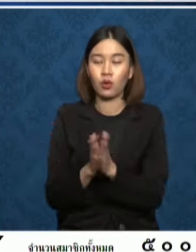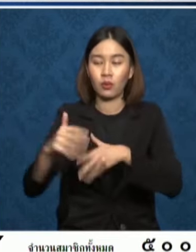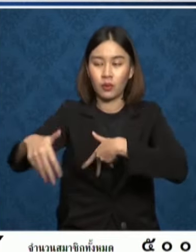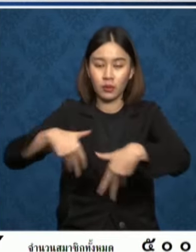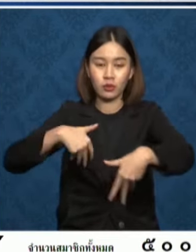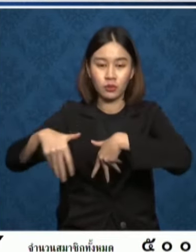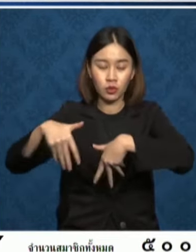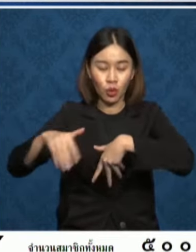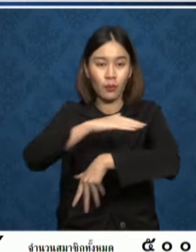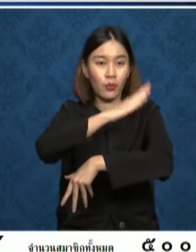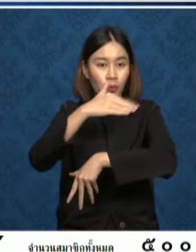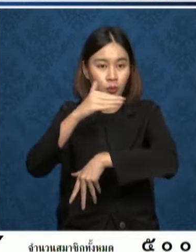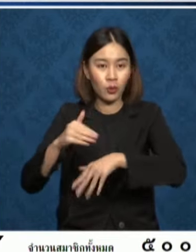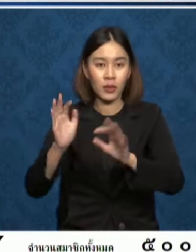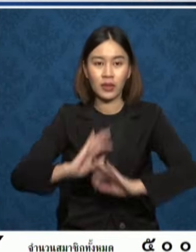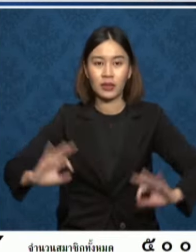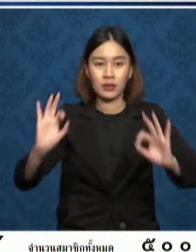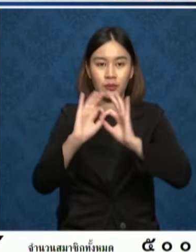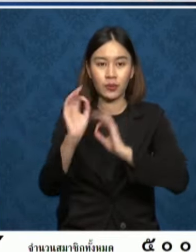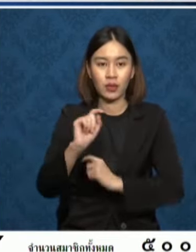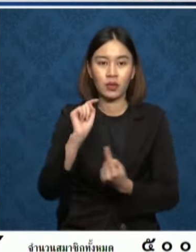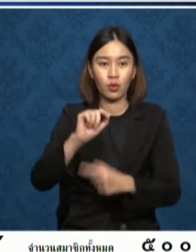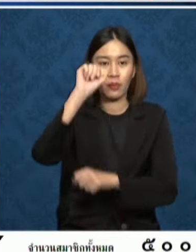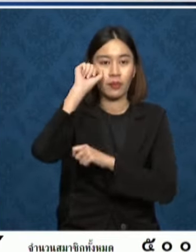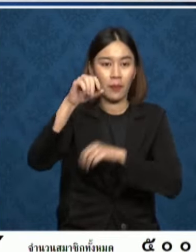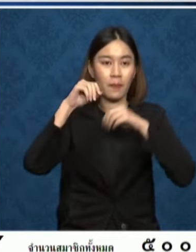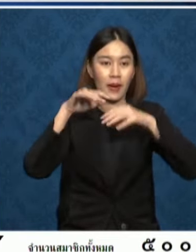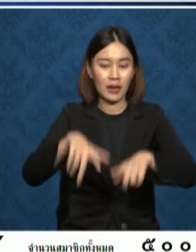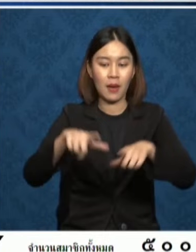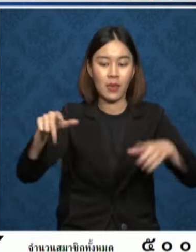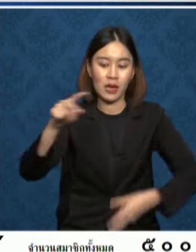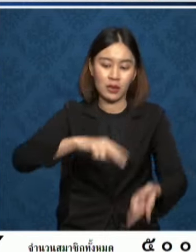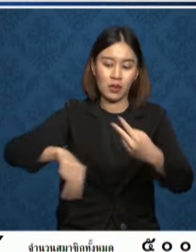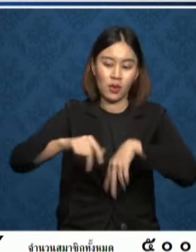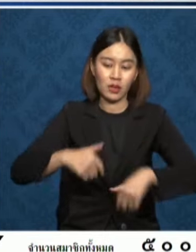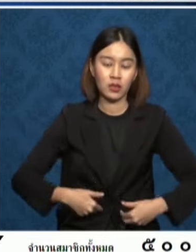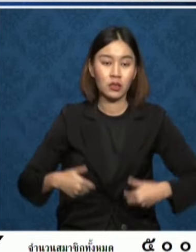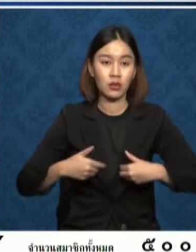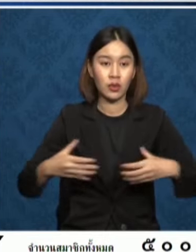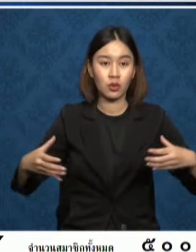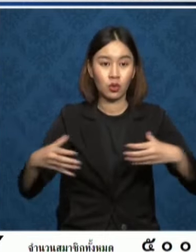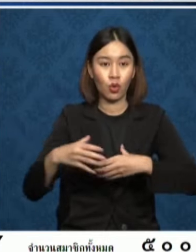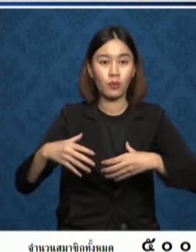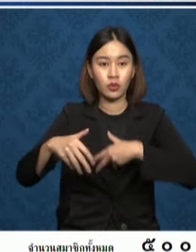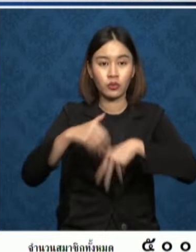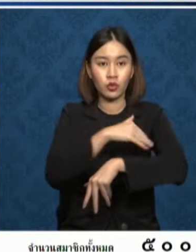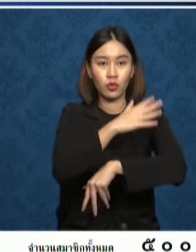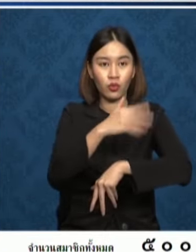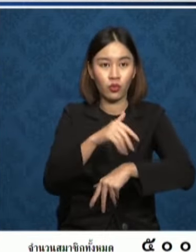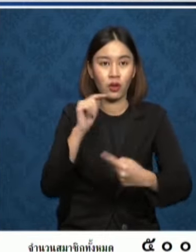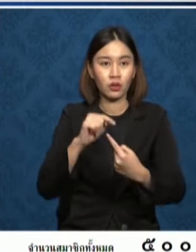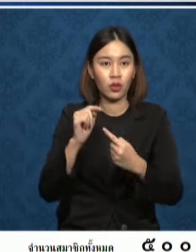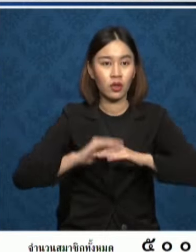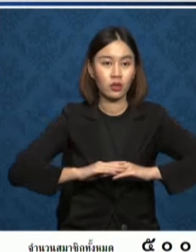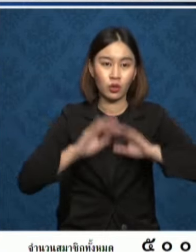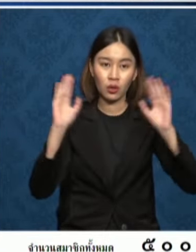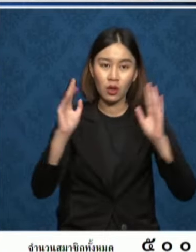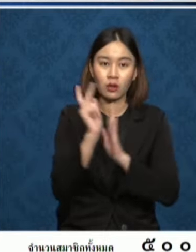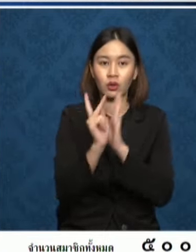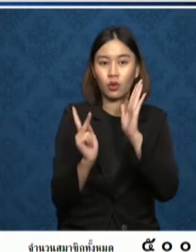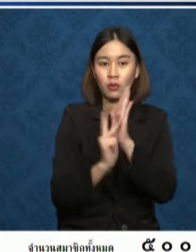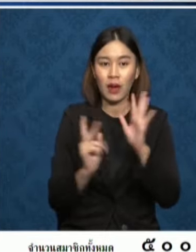ชาติพันธ์แน่นอนว่าการประกาศเขตคุ้มครองวิถีชีวิตกลุ่มชาติพันธุ์ไม่ได้มีผลเป็นการยกเลิก